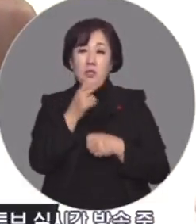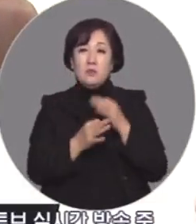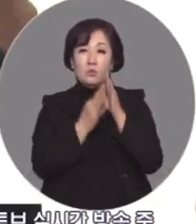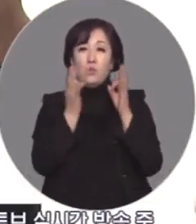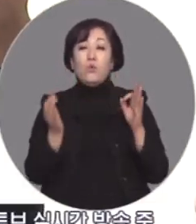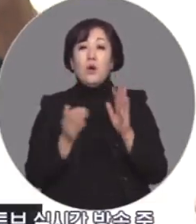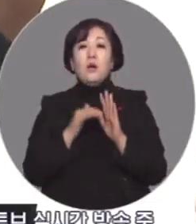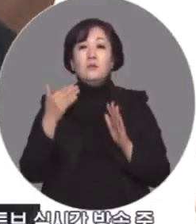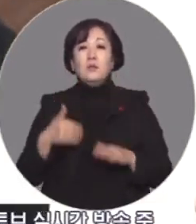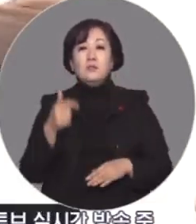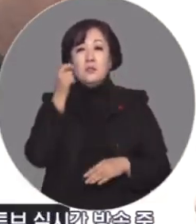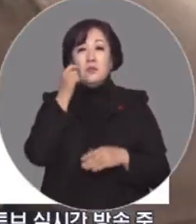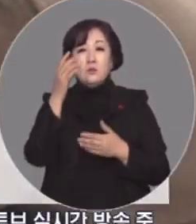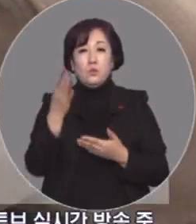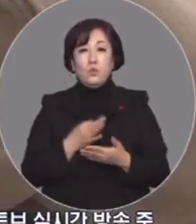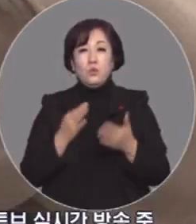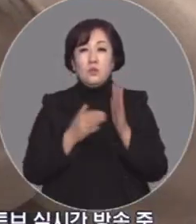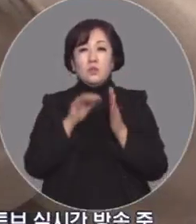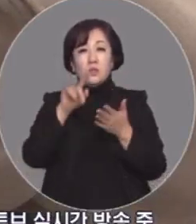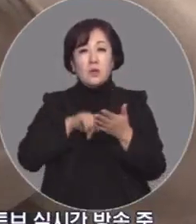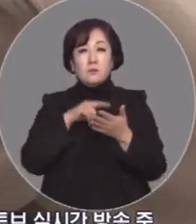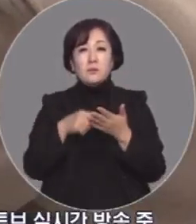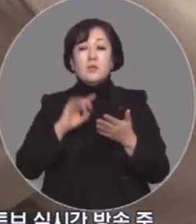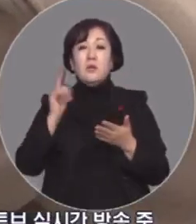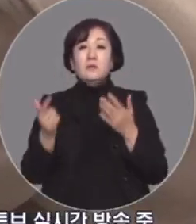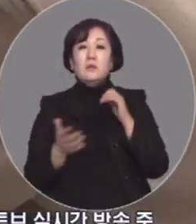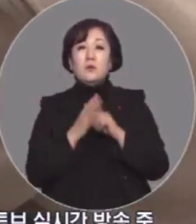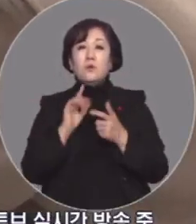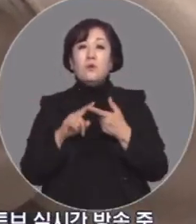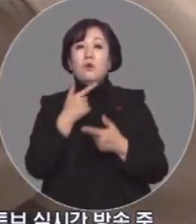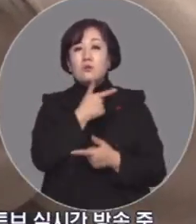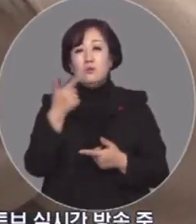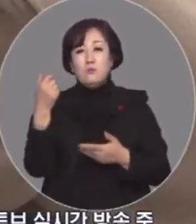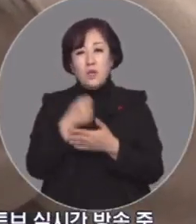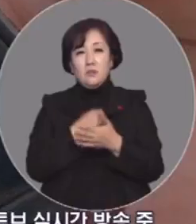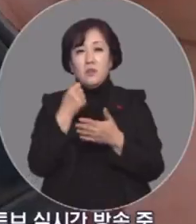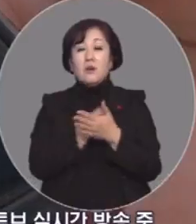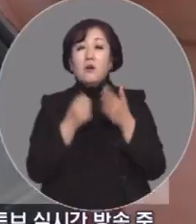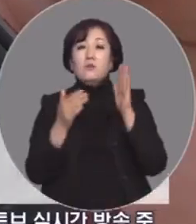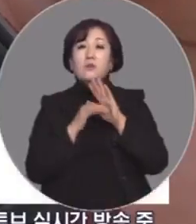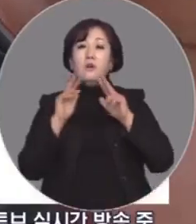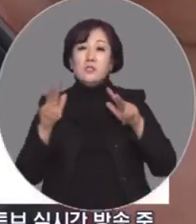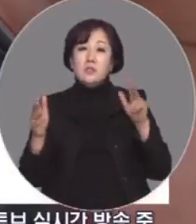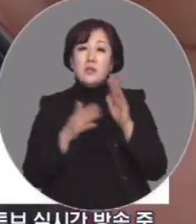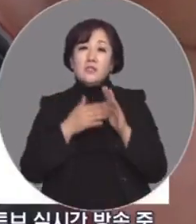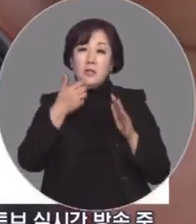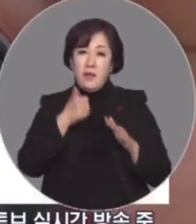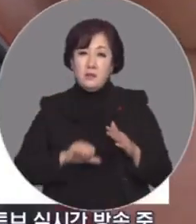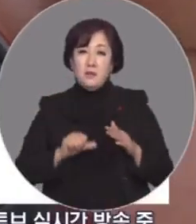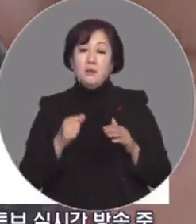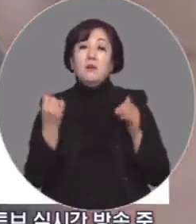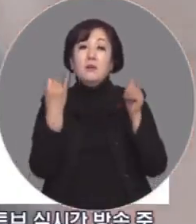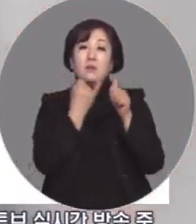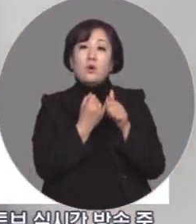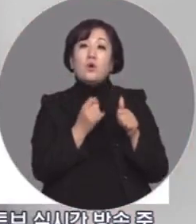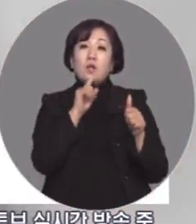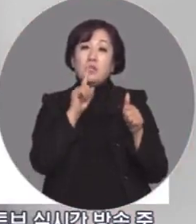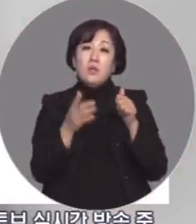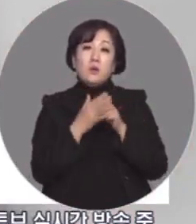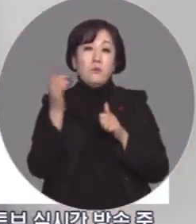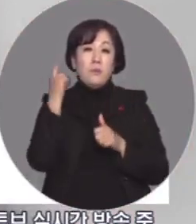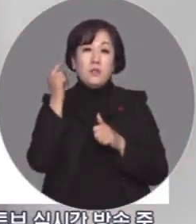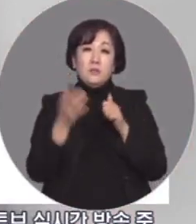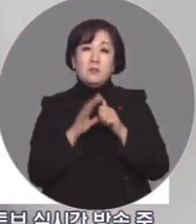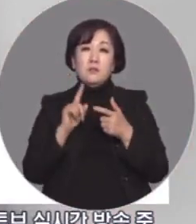돌려받지 못해 애를 태우는 상황이 빚어졌습니다. 참다 못한 A씨는 채무자의 아들이 결혼을 한다는 소식에